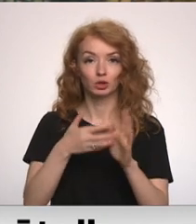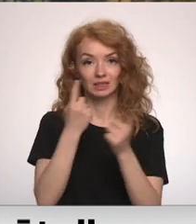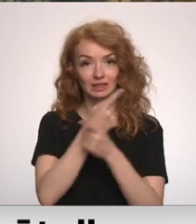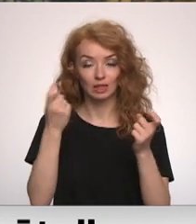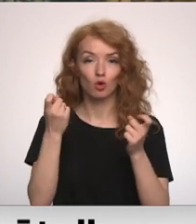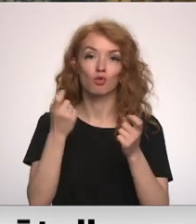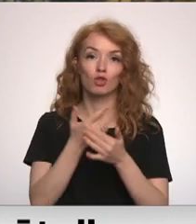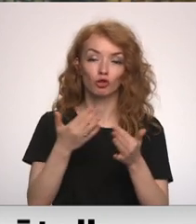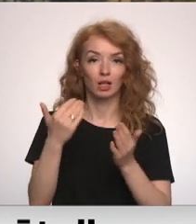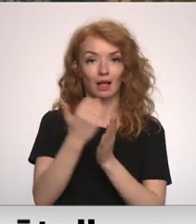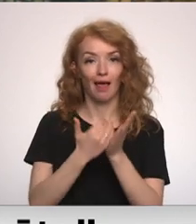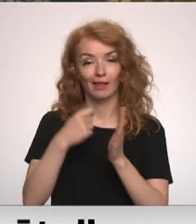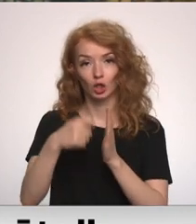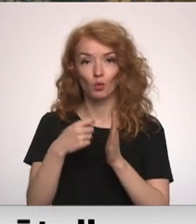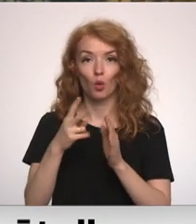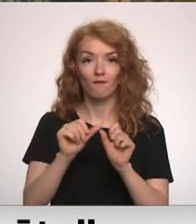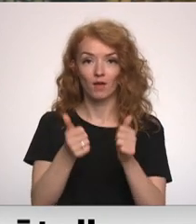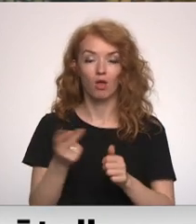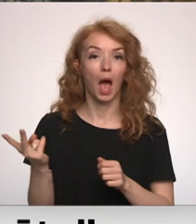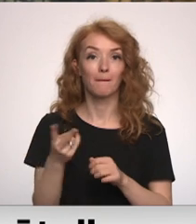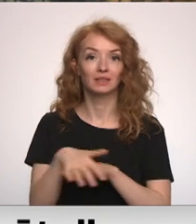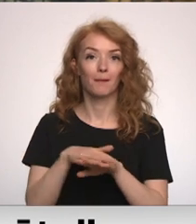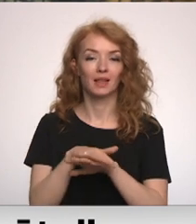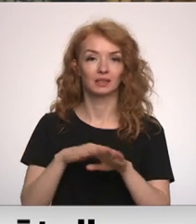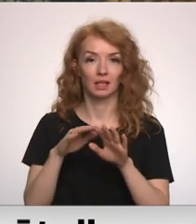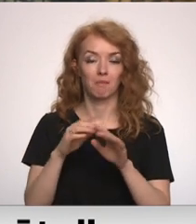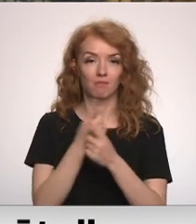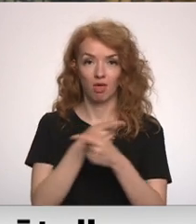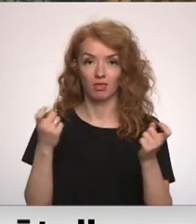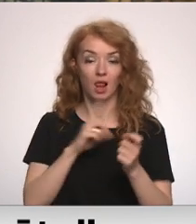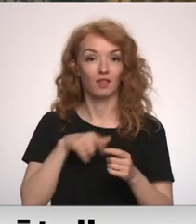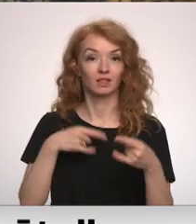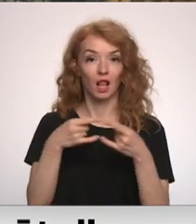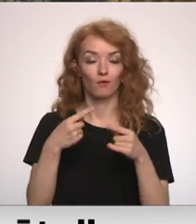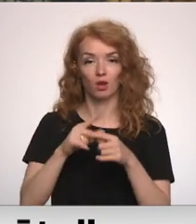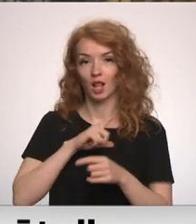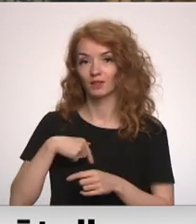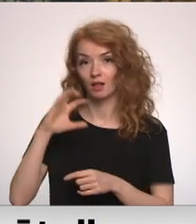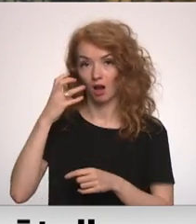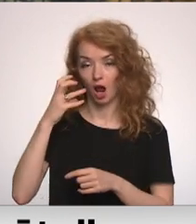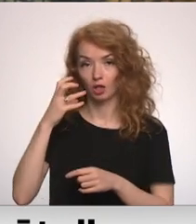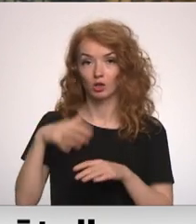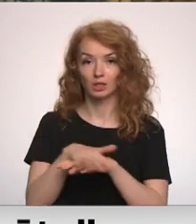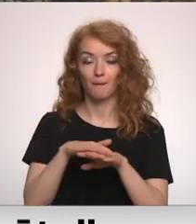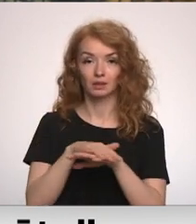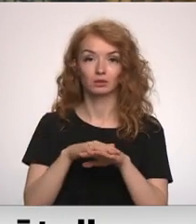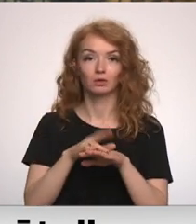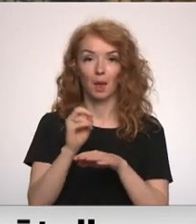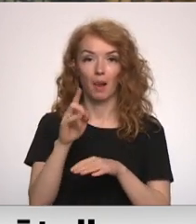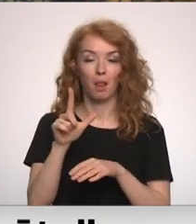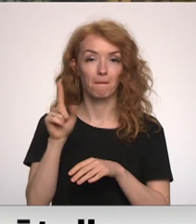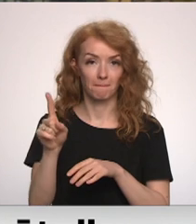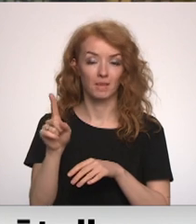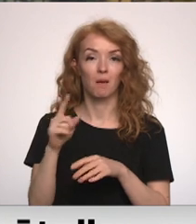informatīvu analītiskos raidījumus, ko veidojuši abi sabiedriskie mediji – Latvijas televīzija un Latvijas radio. Sabiedrisko elektronisko